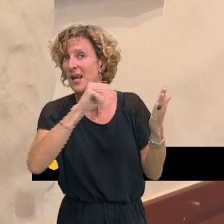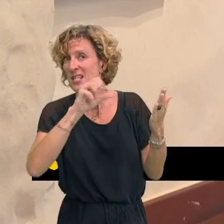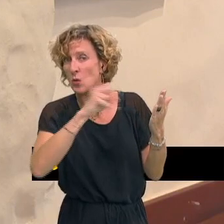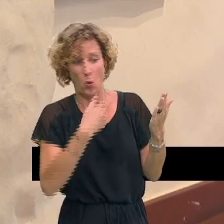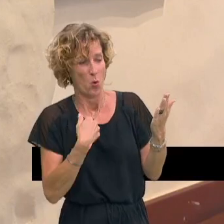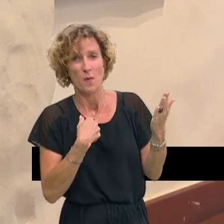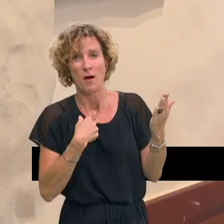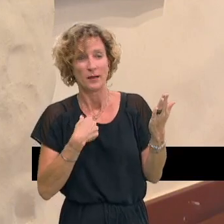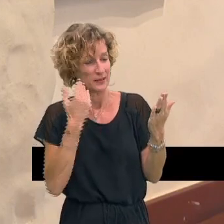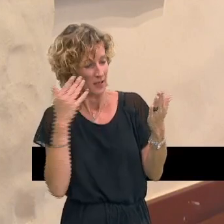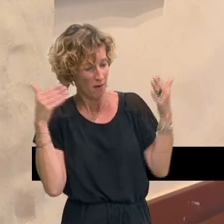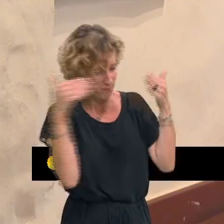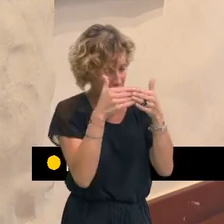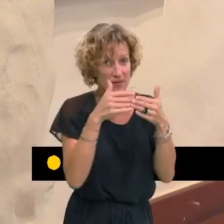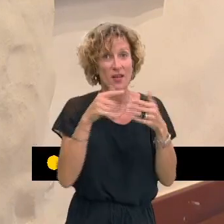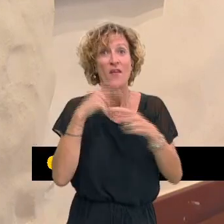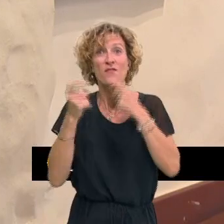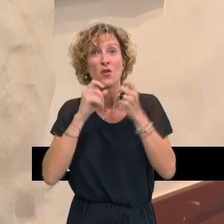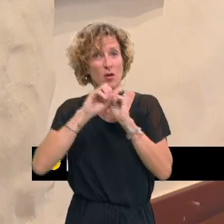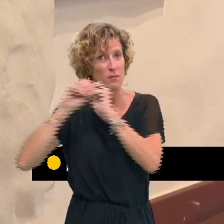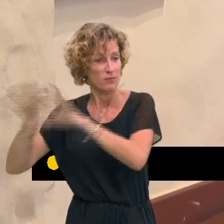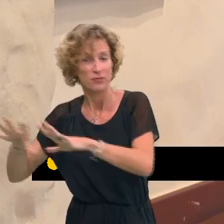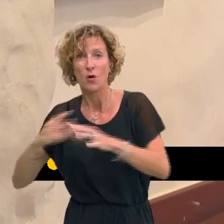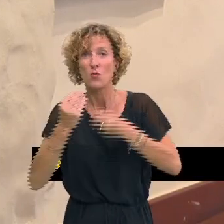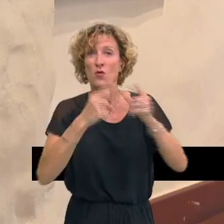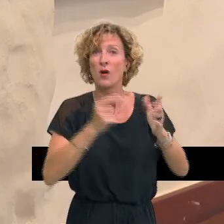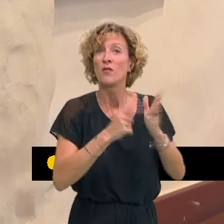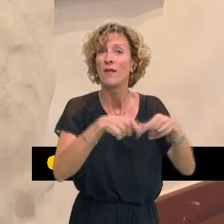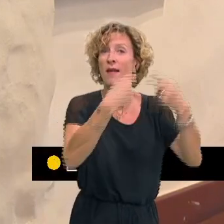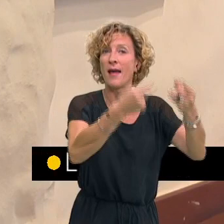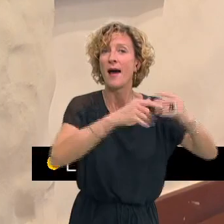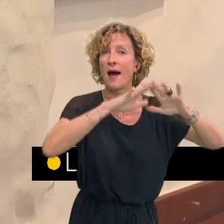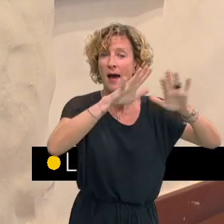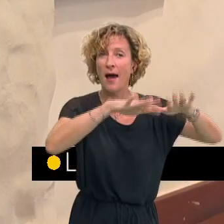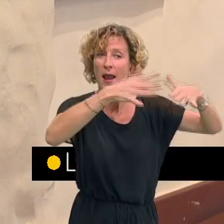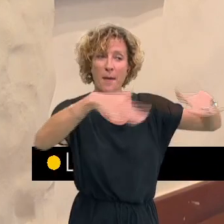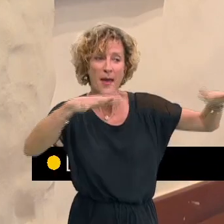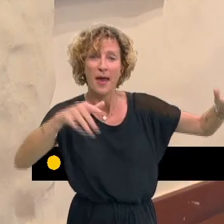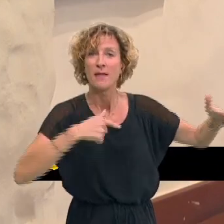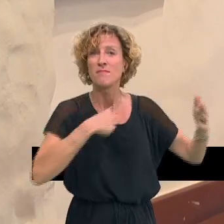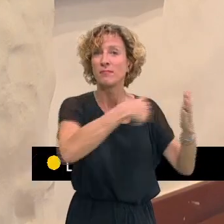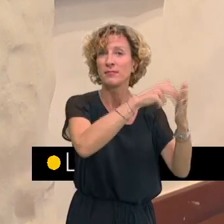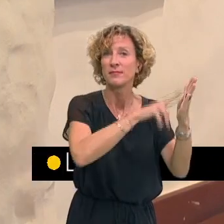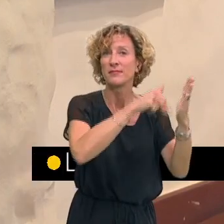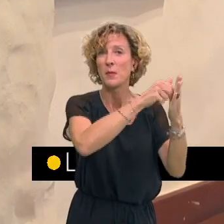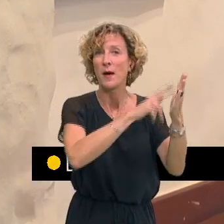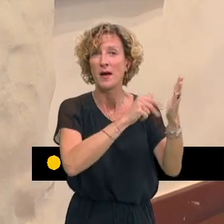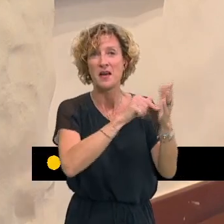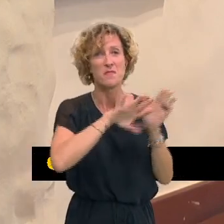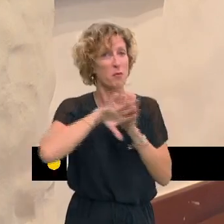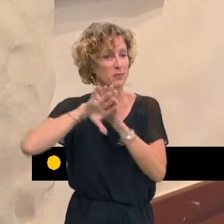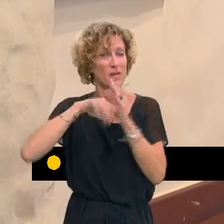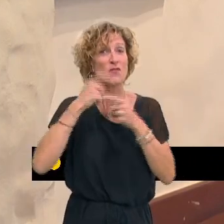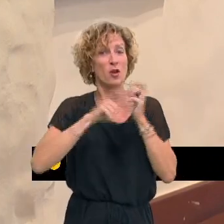j'ai oublié la violence. Mais c'est au bord de la mer. Quand j'avais 10 ans, 12 ans, 15 ans, c'est au bord de la mer, moins peine, pour m'échapper à la violence.